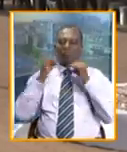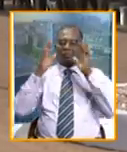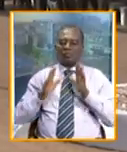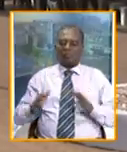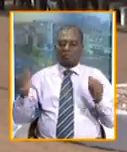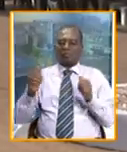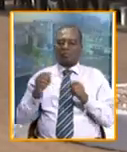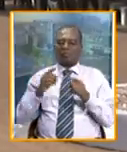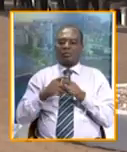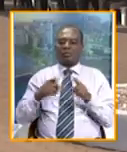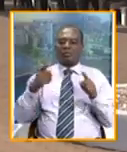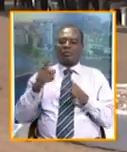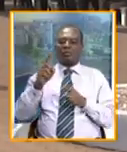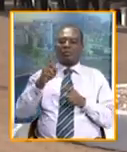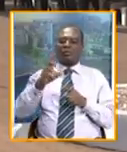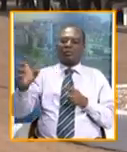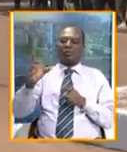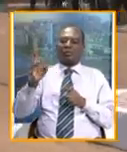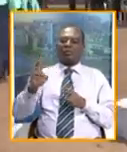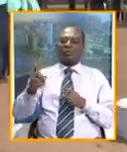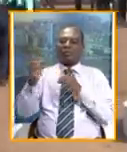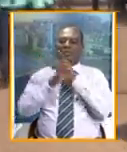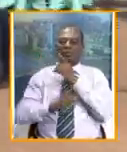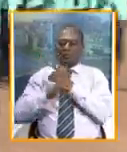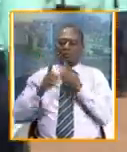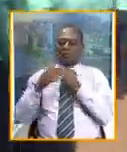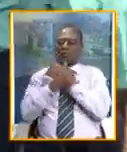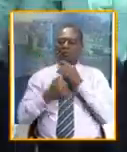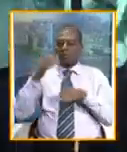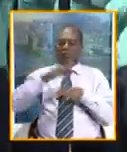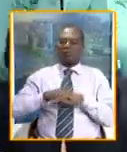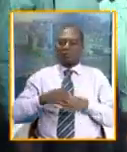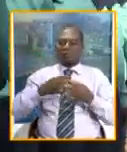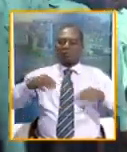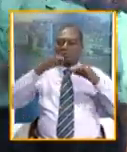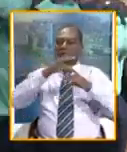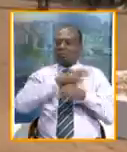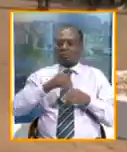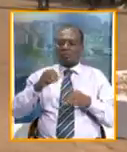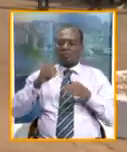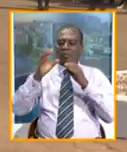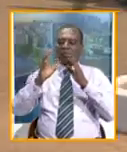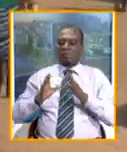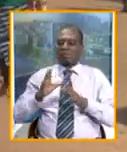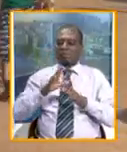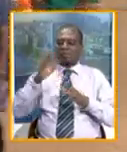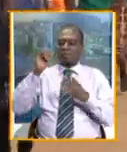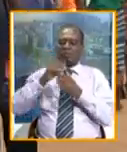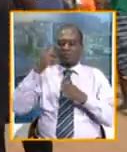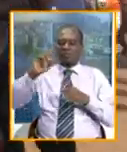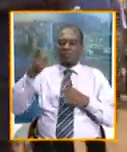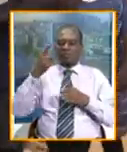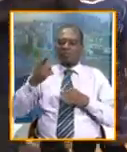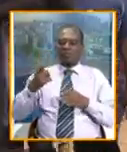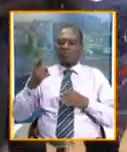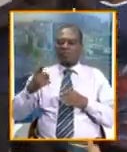108 départements du pays en formation à Korogo sur les valeurs relatives au civisme. C'est la toute première promotion